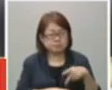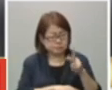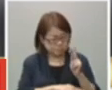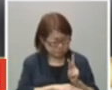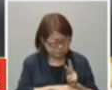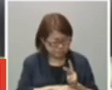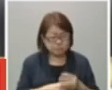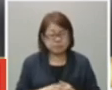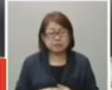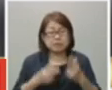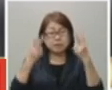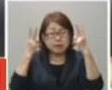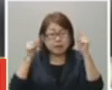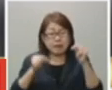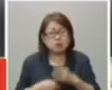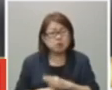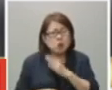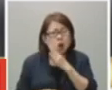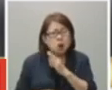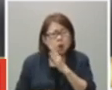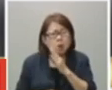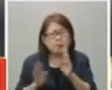พครับท่านนายกโกหกไง